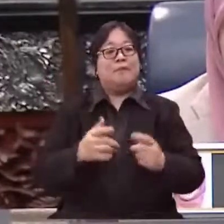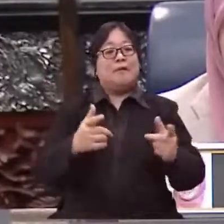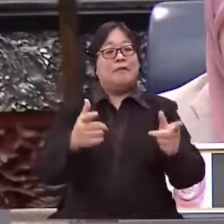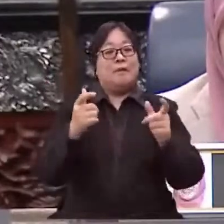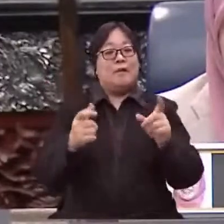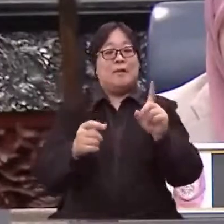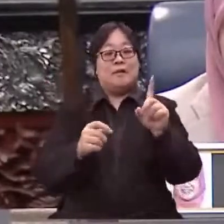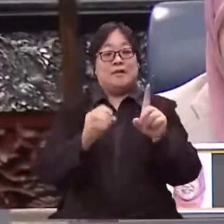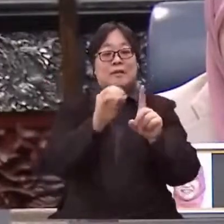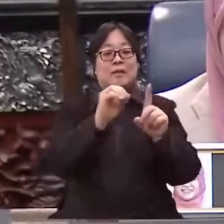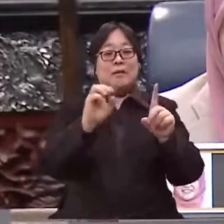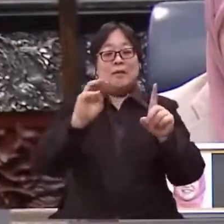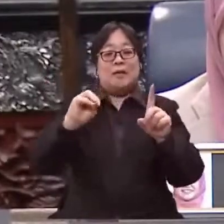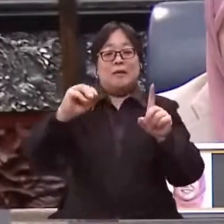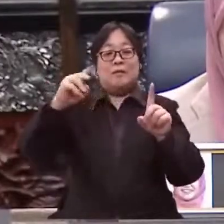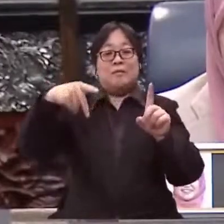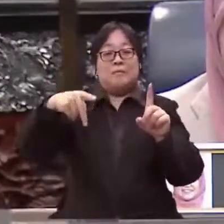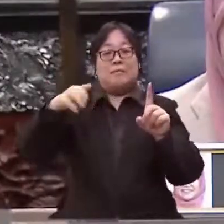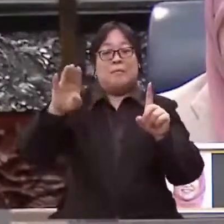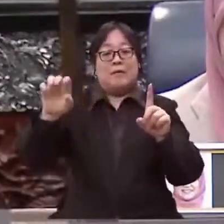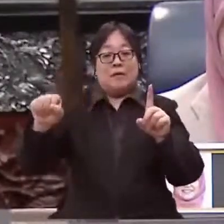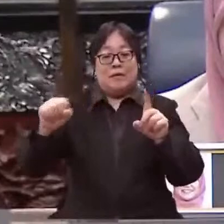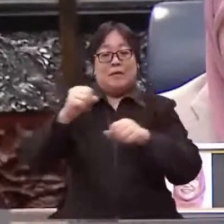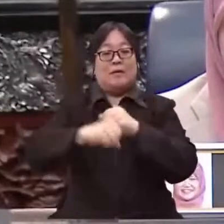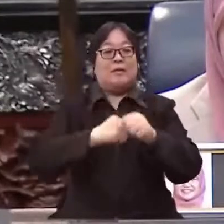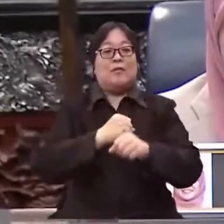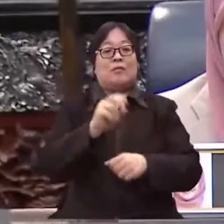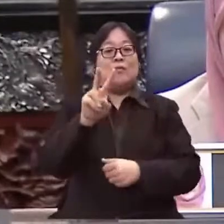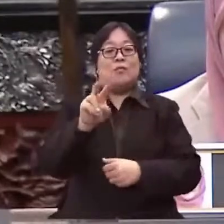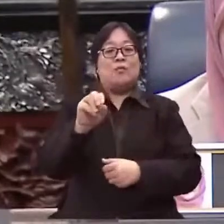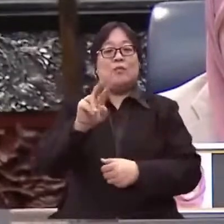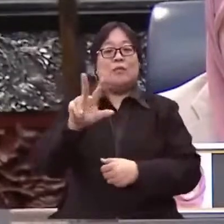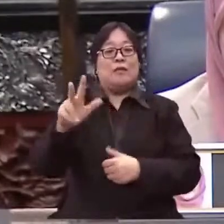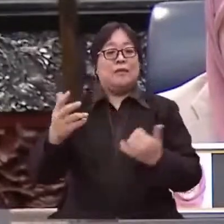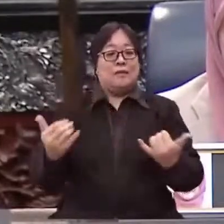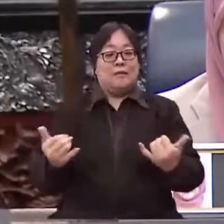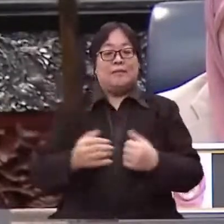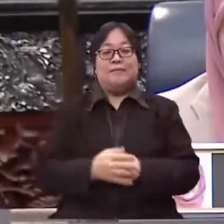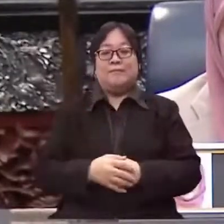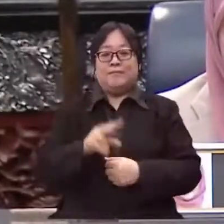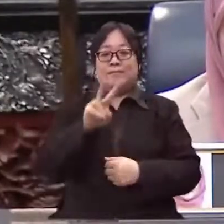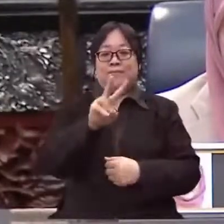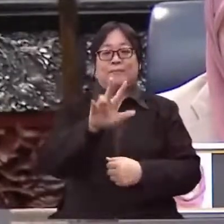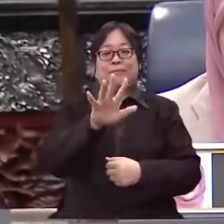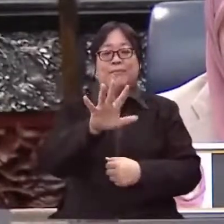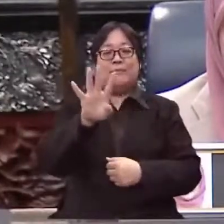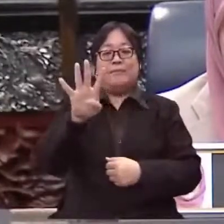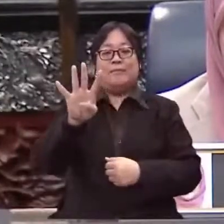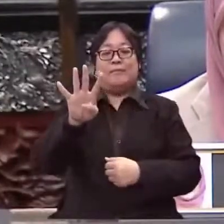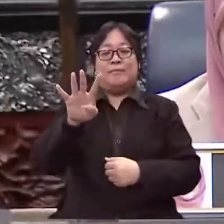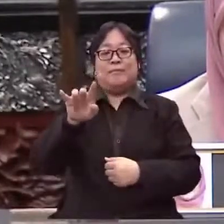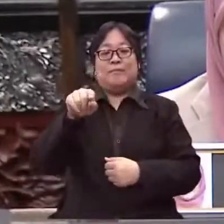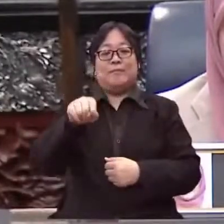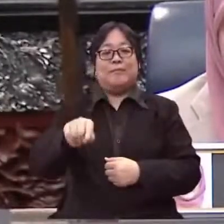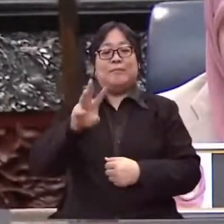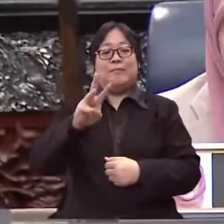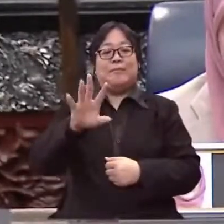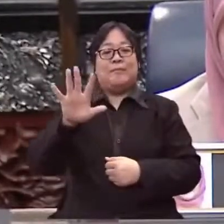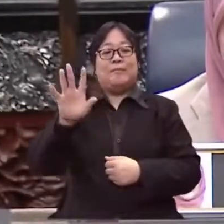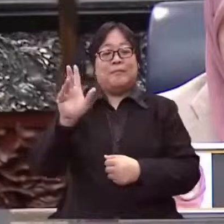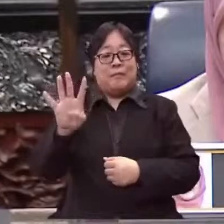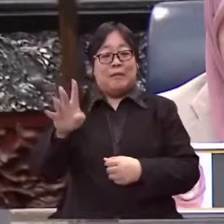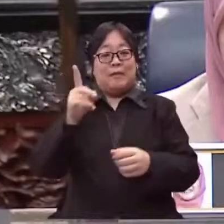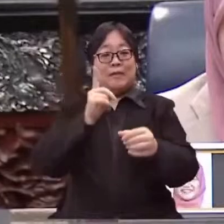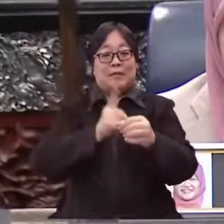100 mbps baru untuk tahun 2023 adalah 254 Ringgit dan 64 Sin